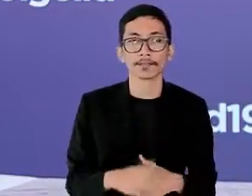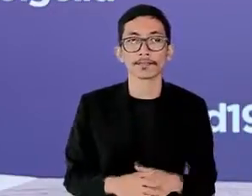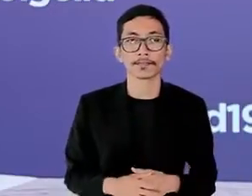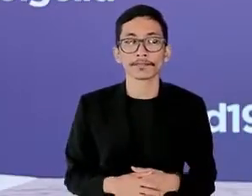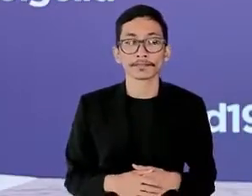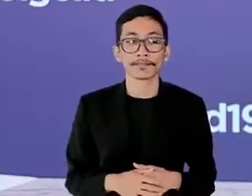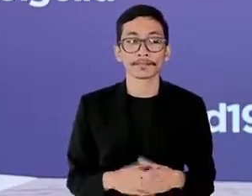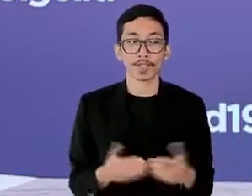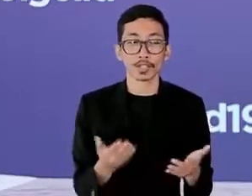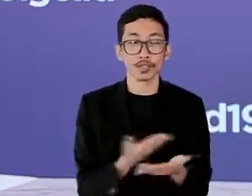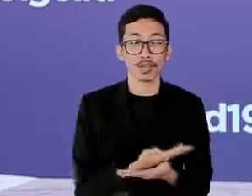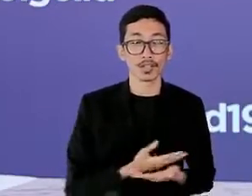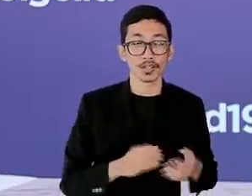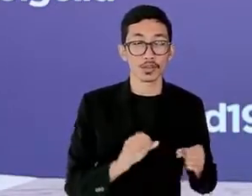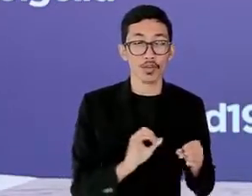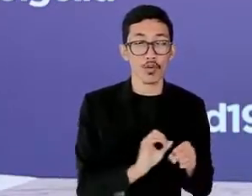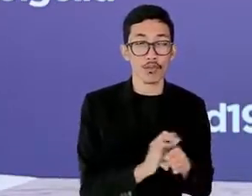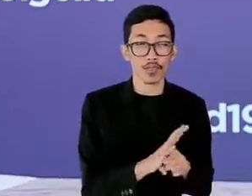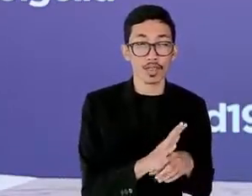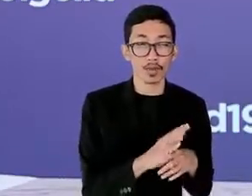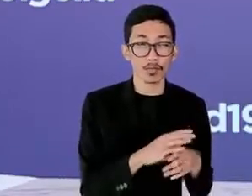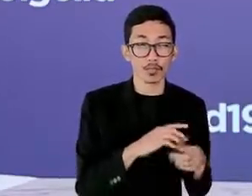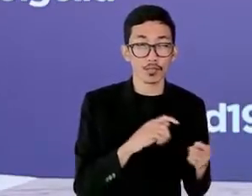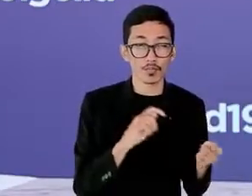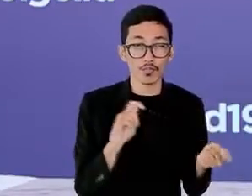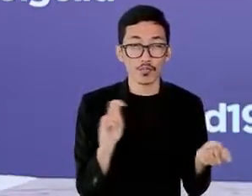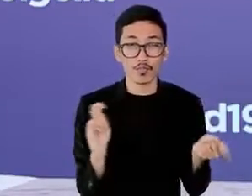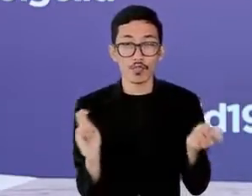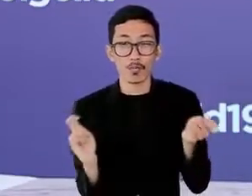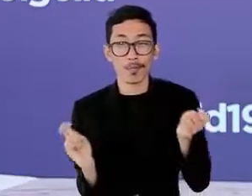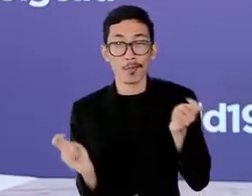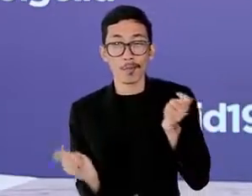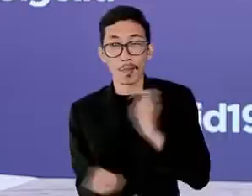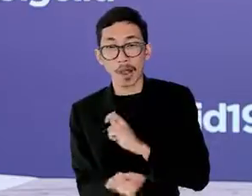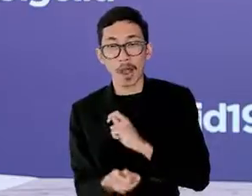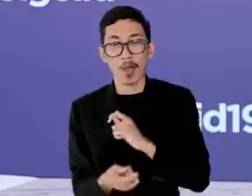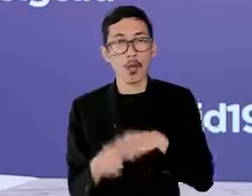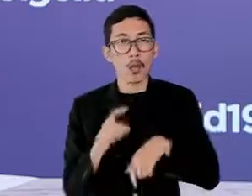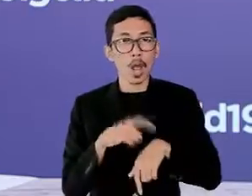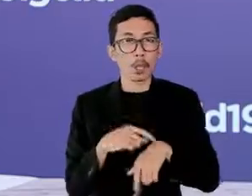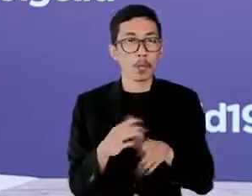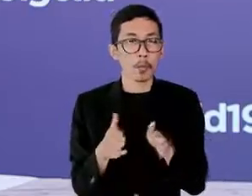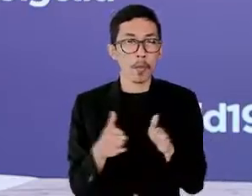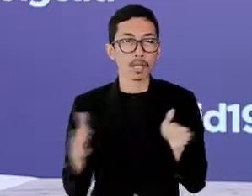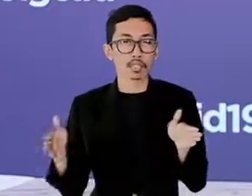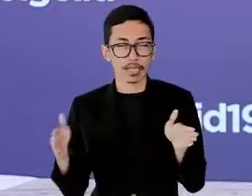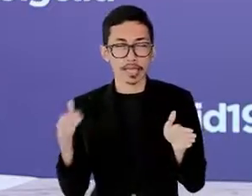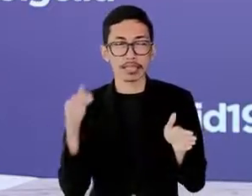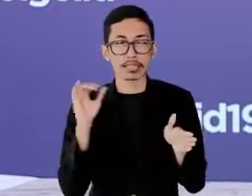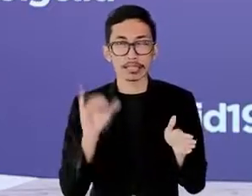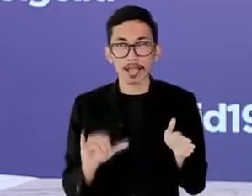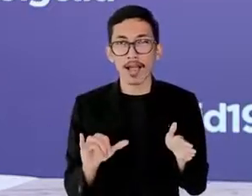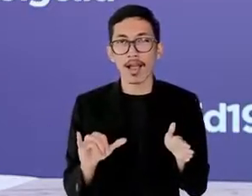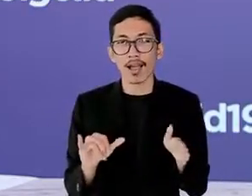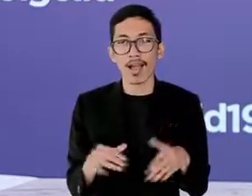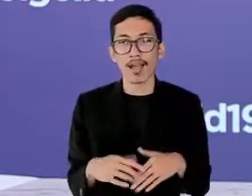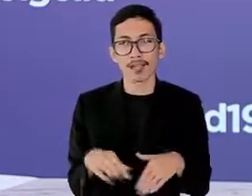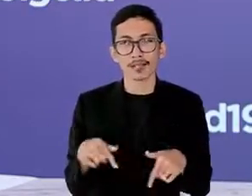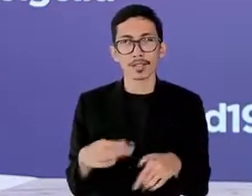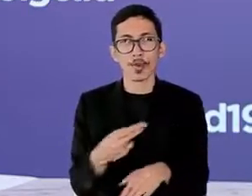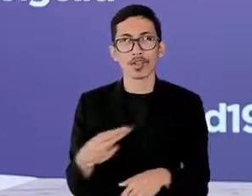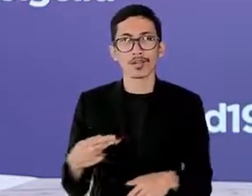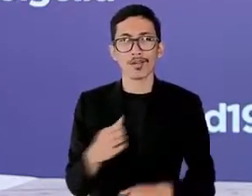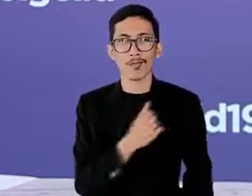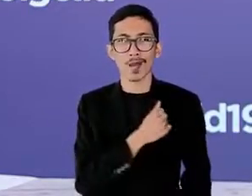mengubah kondisi pandemi menjadi endemi membutuhkan waktu yang tidak sedikit Namun bukan tidak mungkin jika Indonesia sebagai bangsa